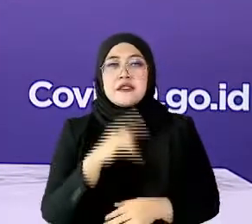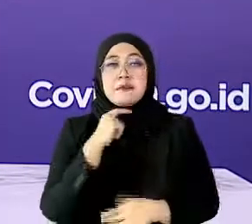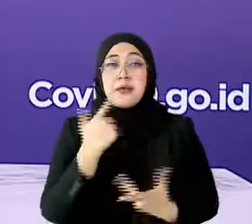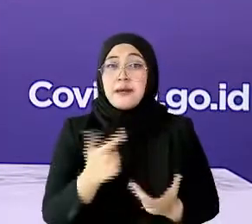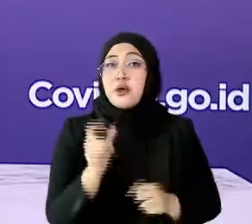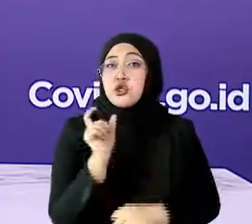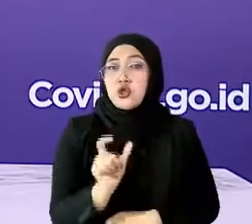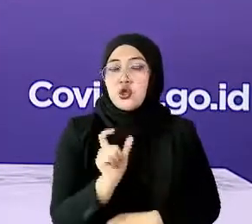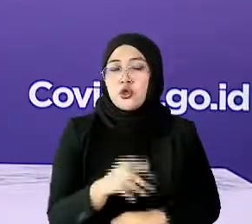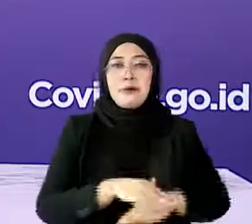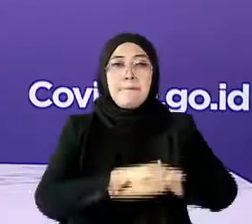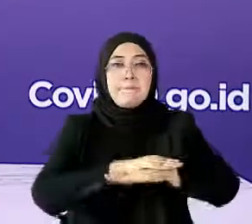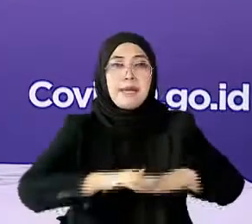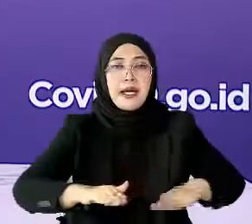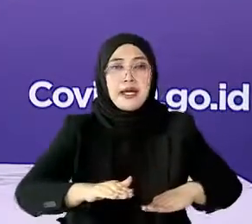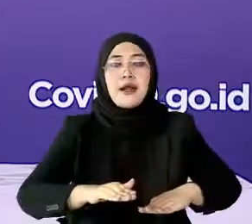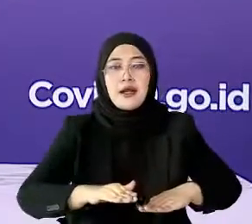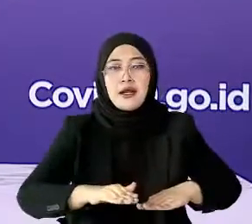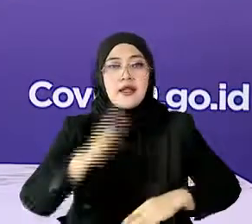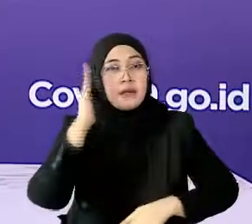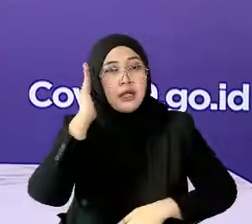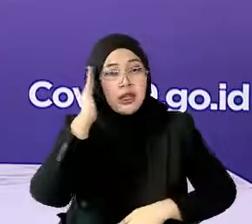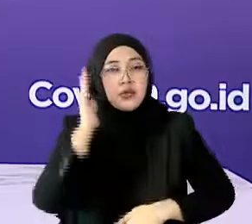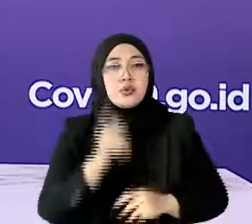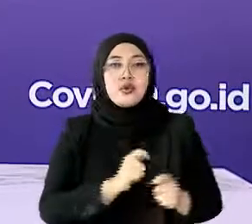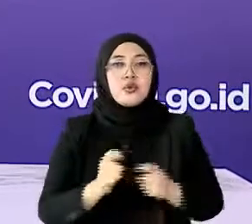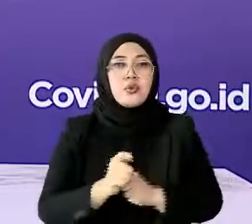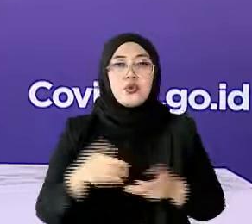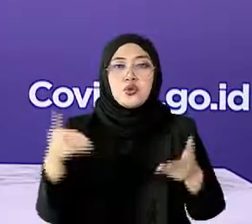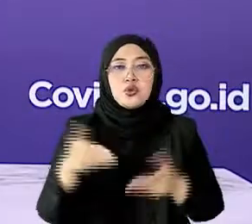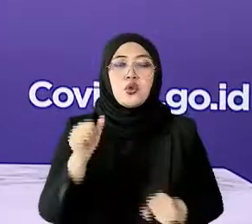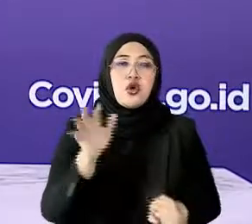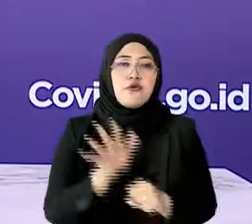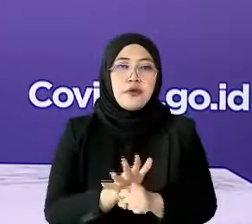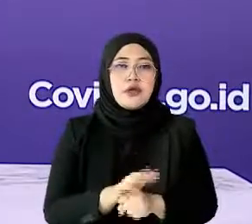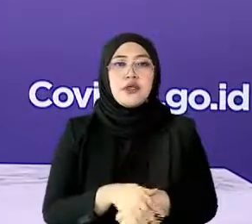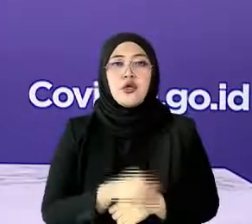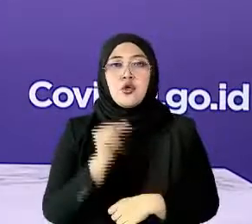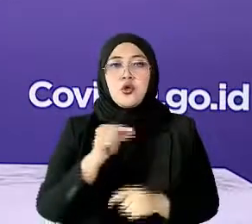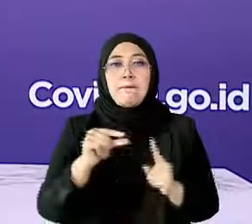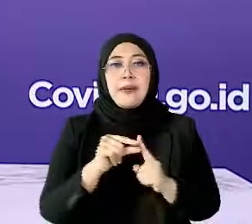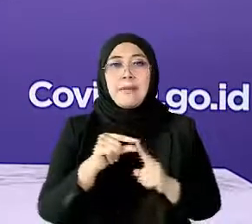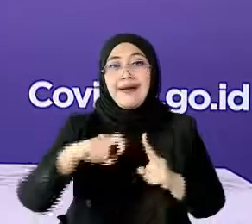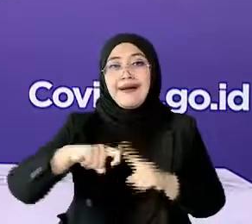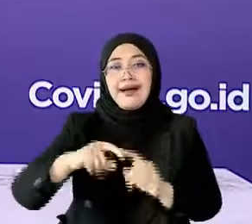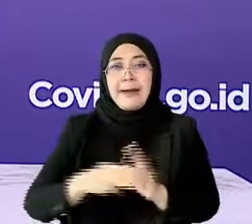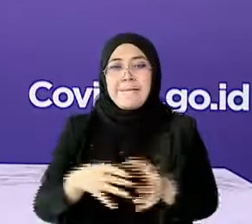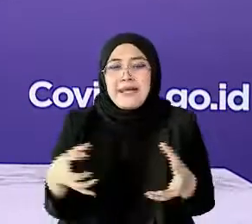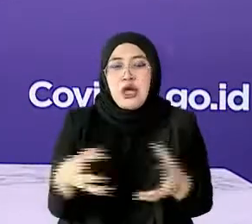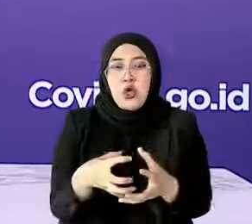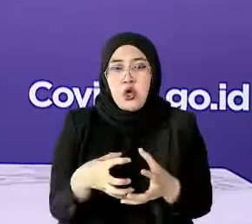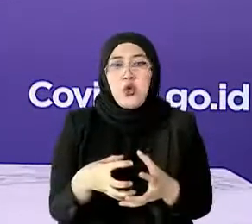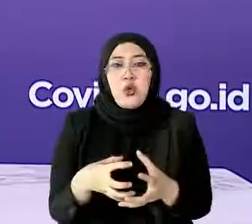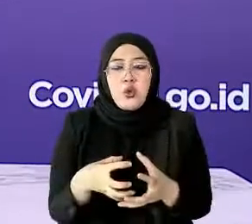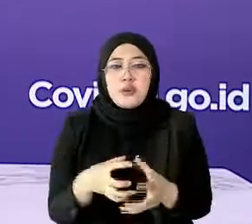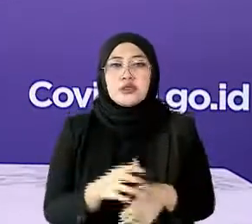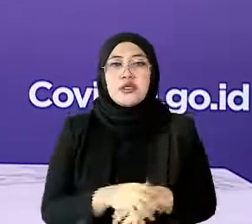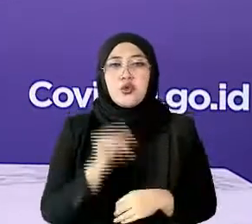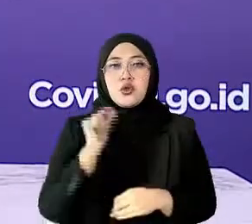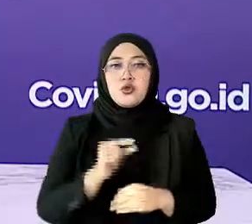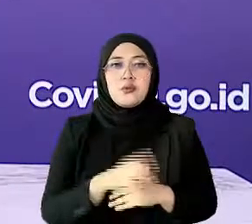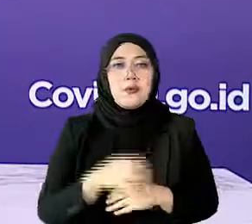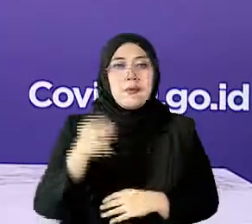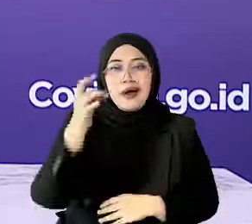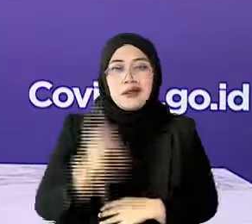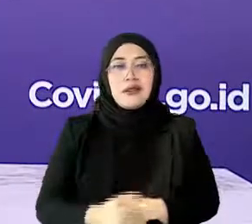tidur untuk pelayanan kesehatan maupun intensifikasi pelaksanaan PPKI micro untuk mengetatkan kembali